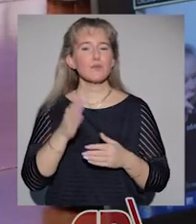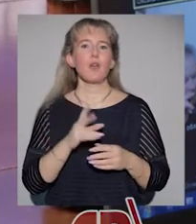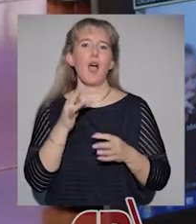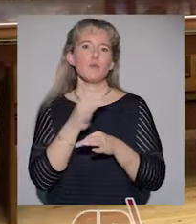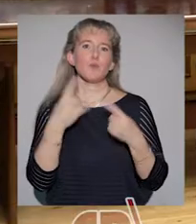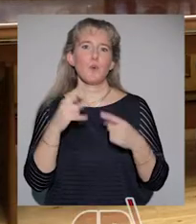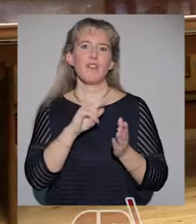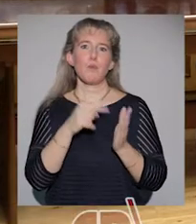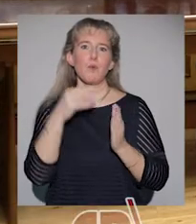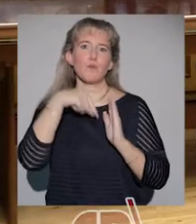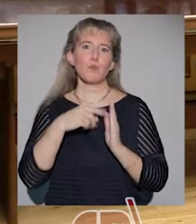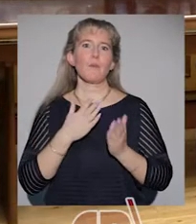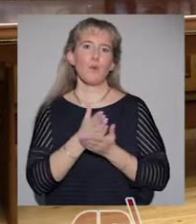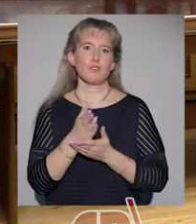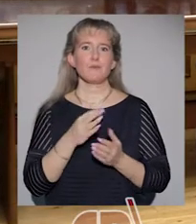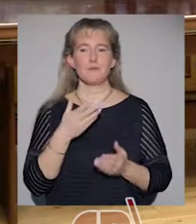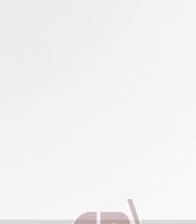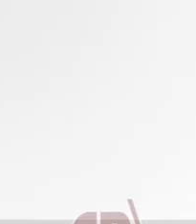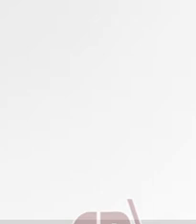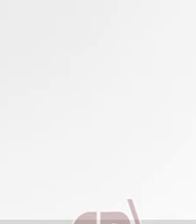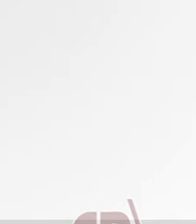другие вопросы внутриполитической повестки.